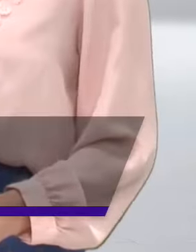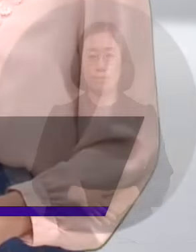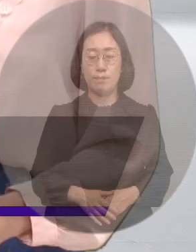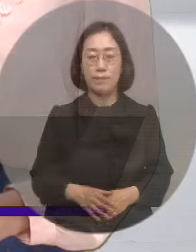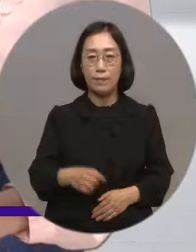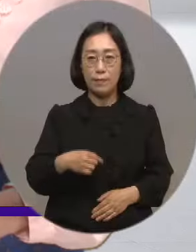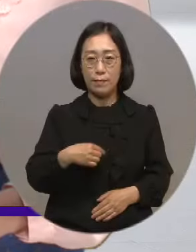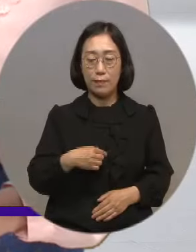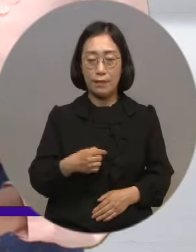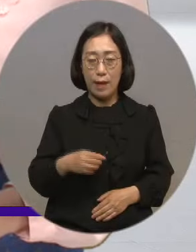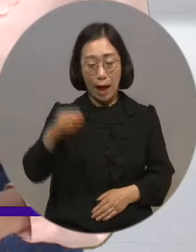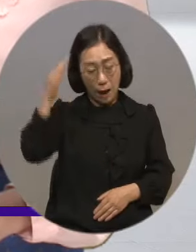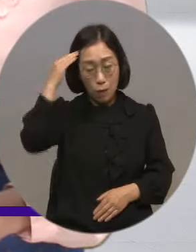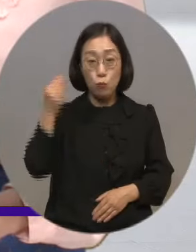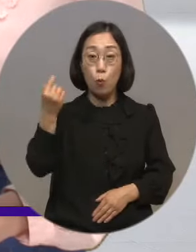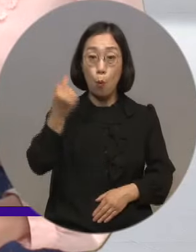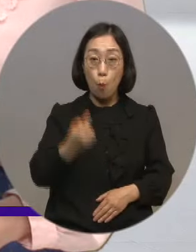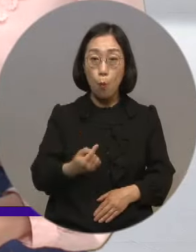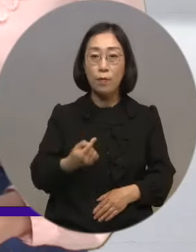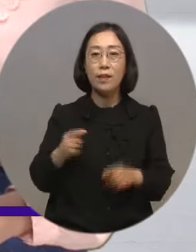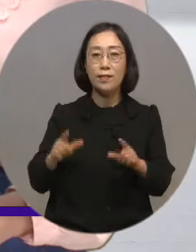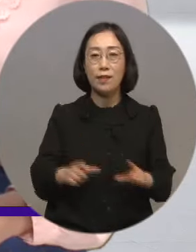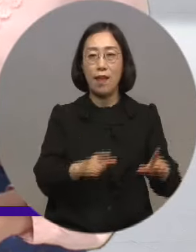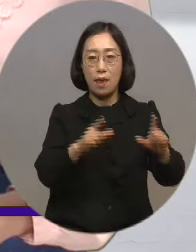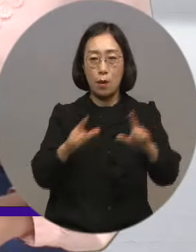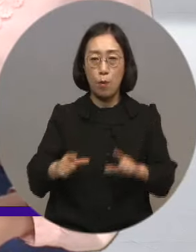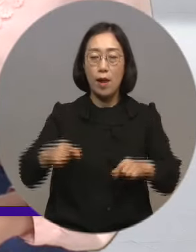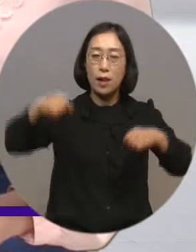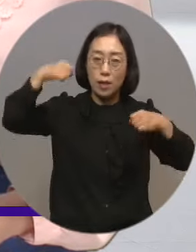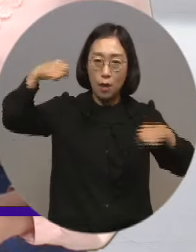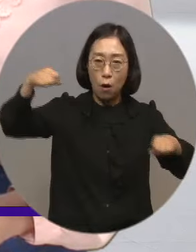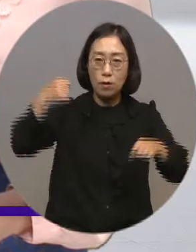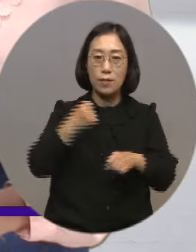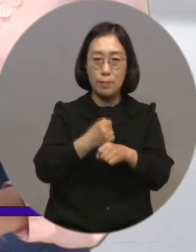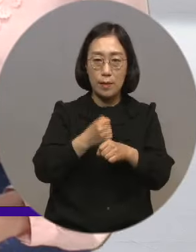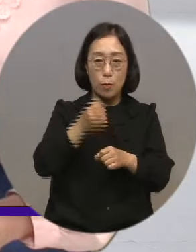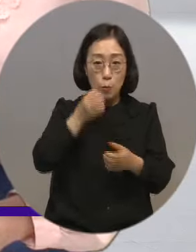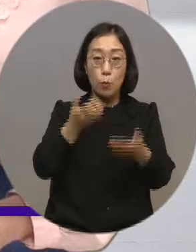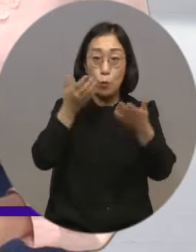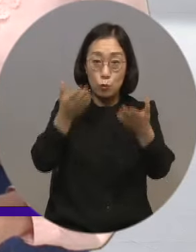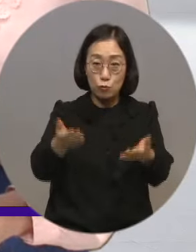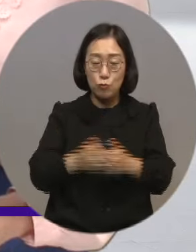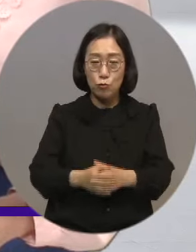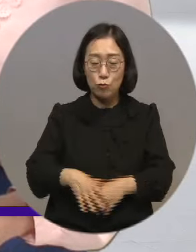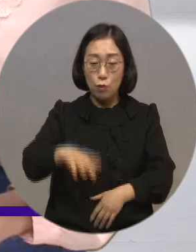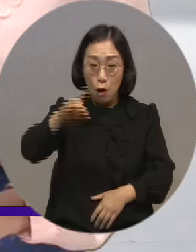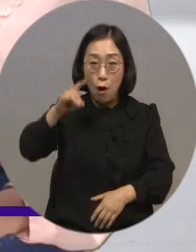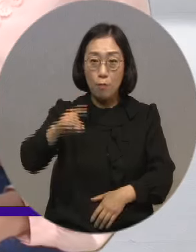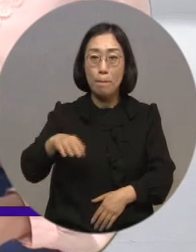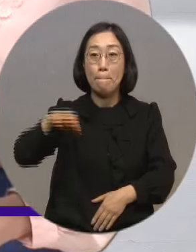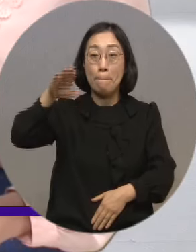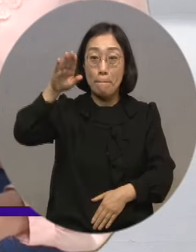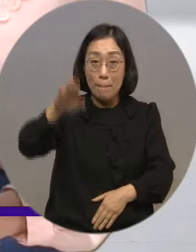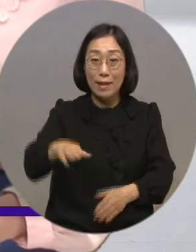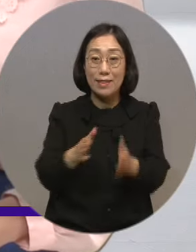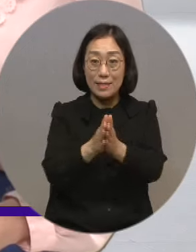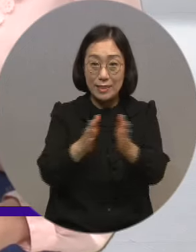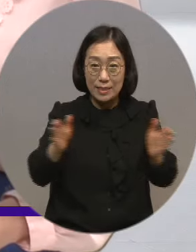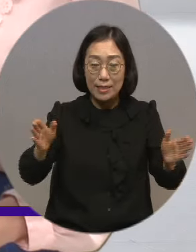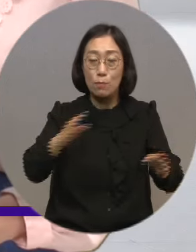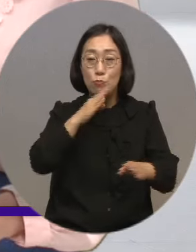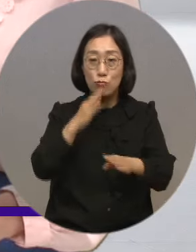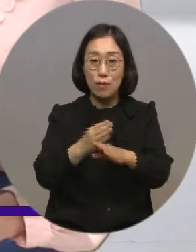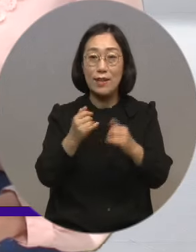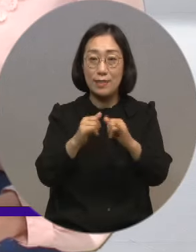자신의 남한 정착 경험을 연극으로 만들어 무대에 올렸습니다. 우리 사회에 첫 발을 내딛는 탈북민과